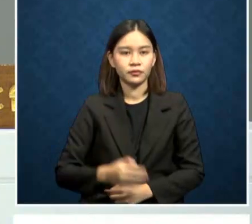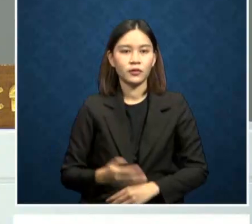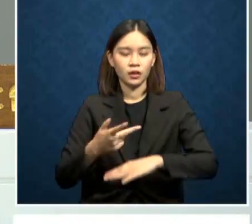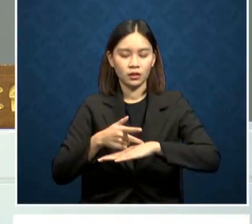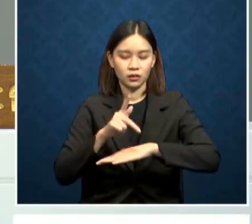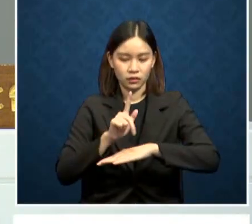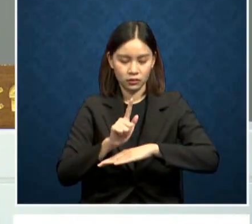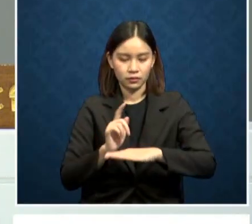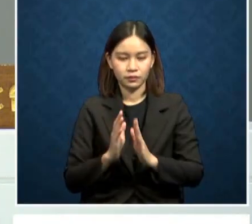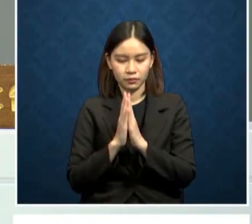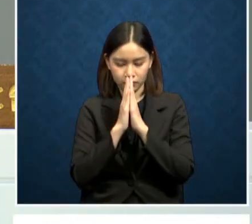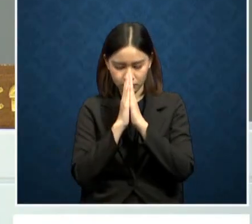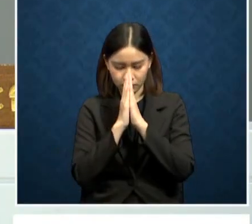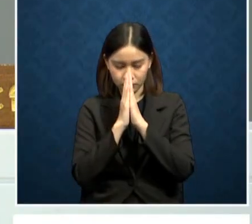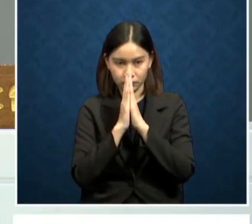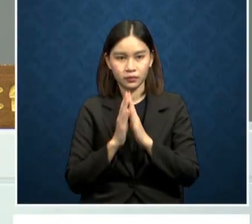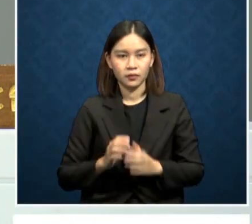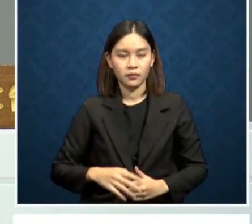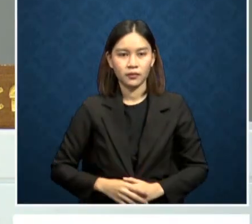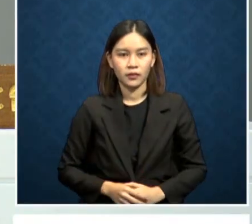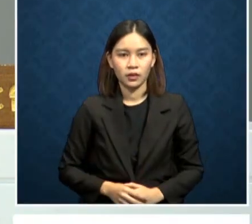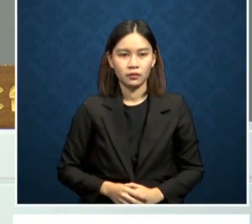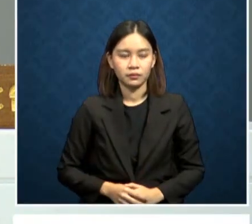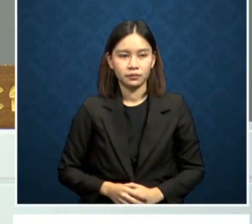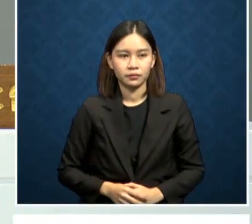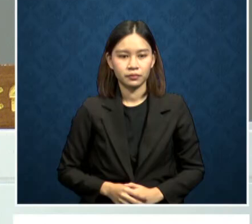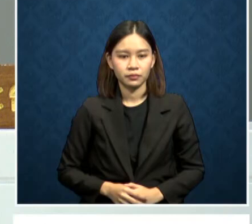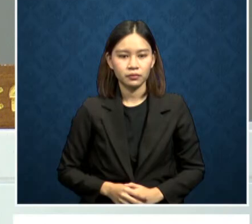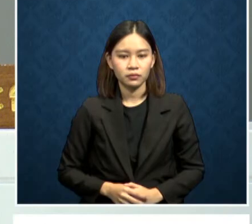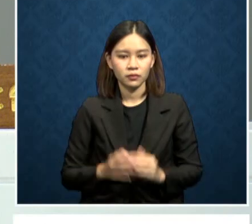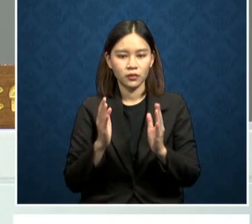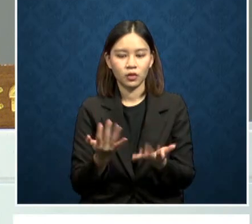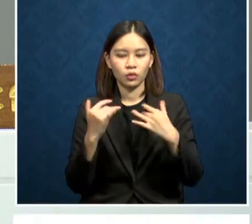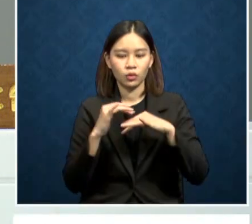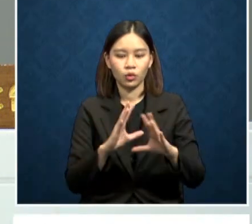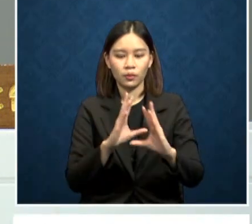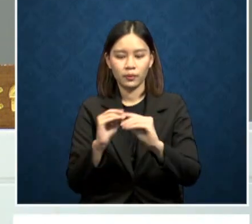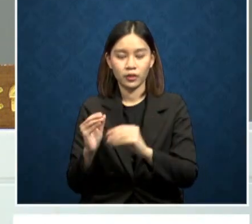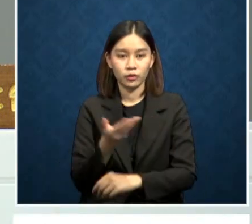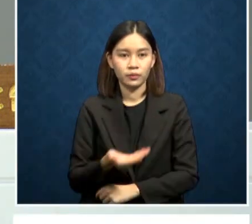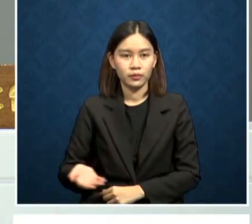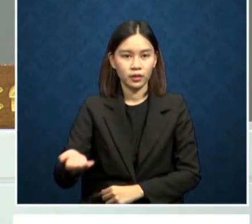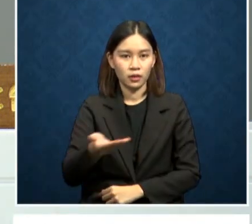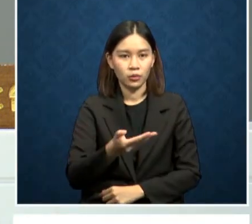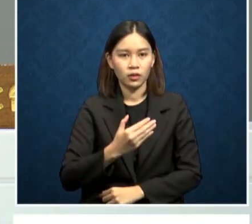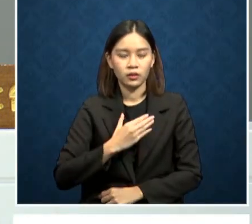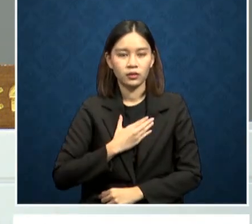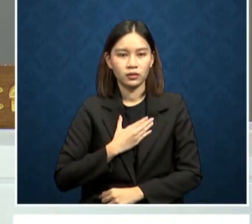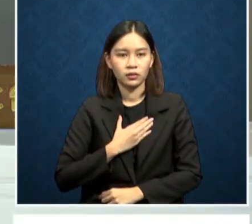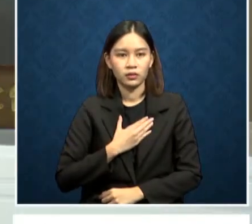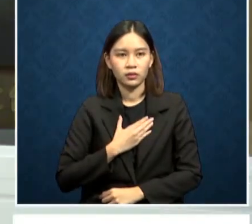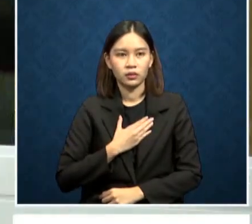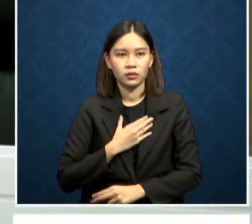กราบเรียนท่านประธานวุฒิสภาที่เคารพและผู้เข้าร่วมประชุมทุกท่านดิฉัน